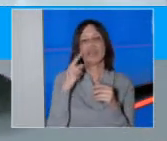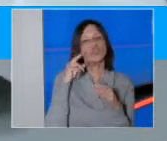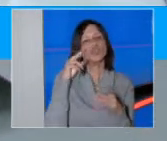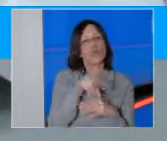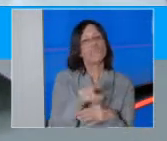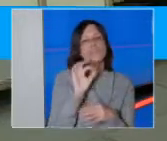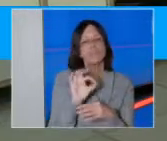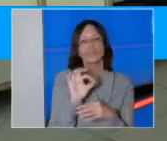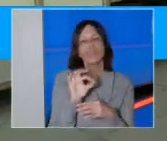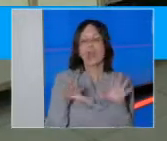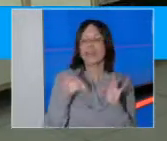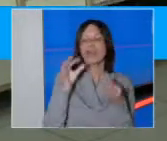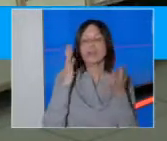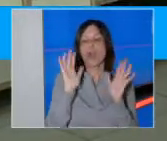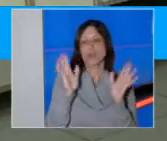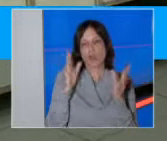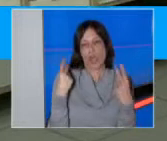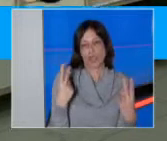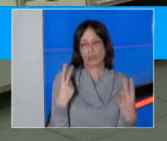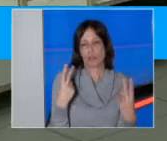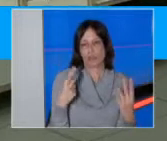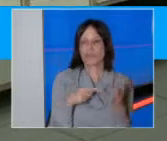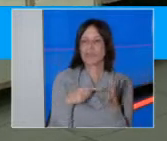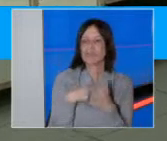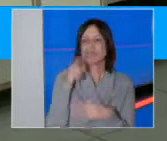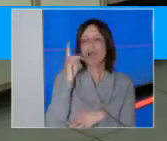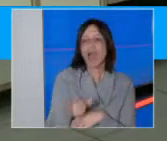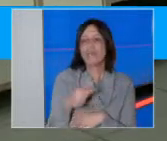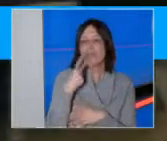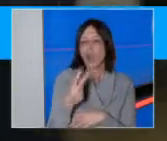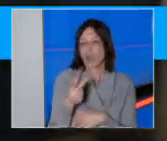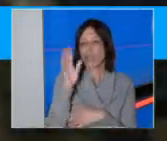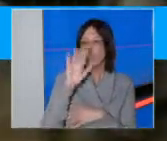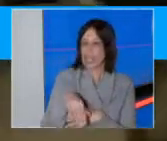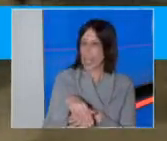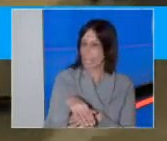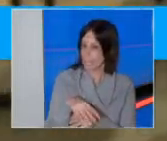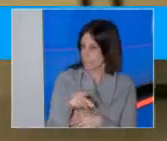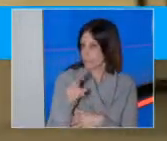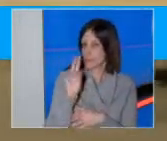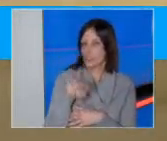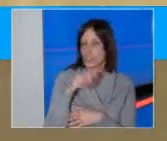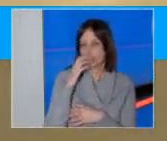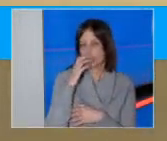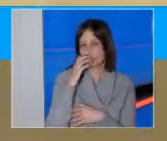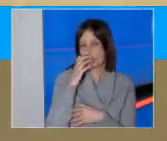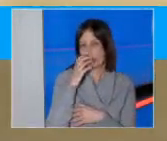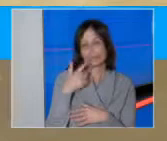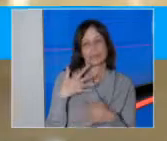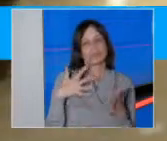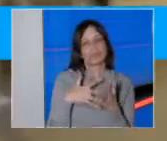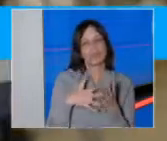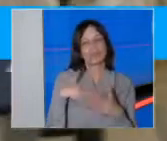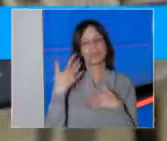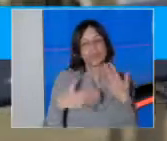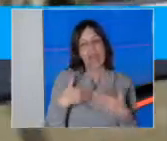של הבחירות היא מאוד מאוד חשובה, ולכן אנחנו חייבים לראות שגם יש לנו תיעוד של כל הליך